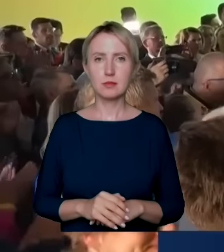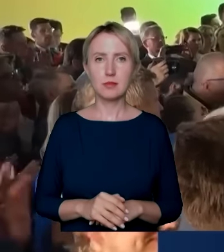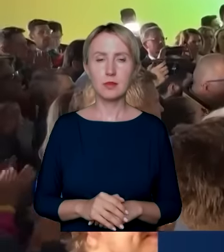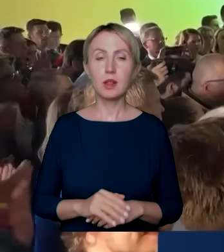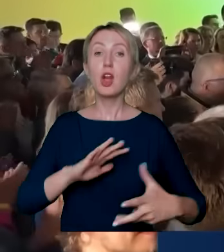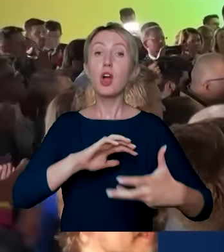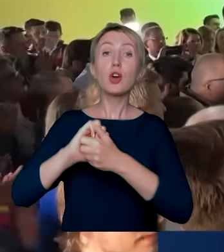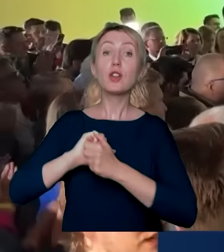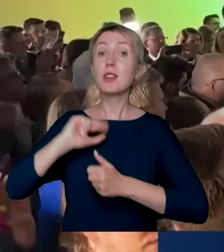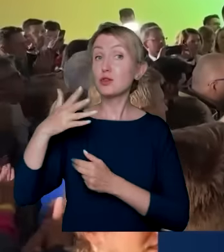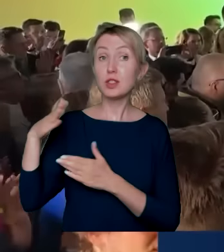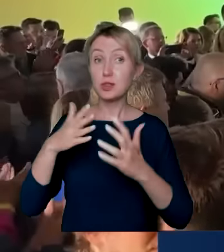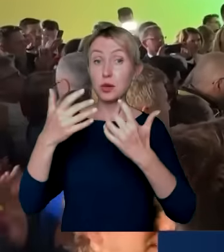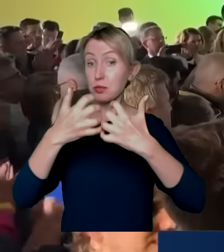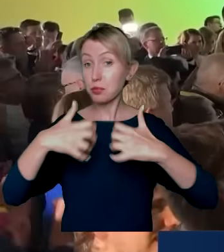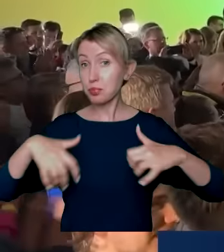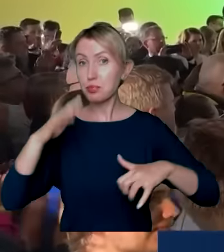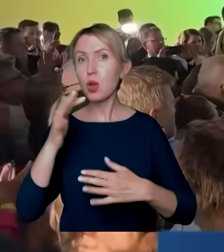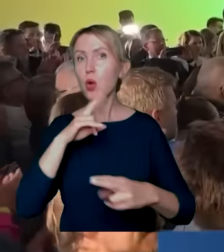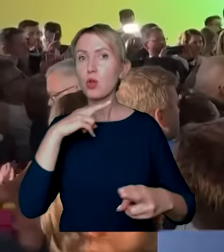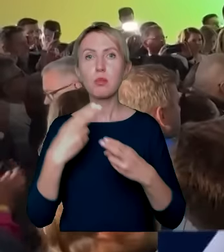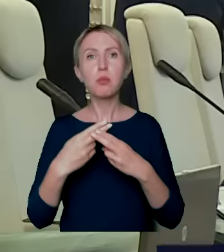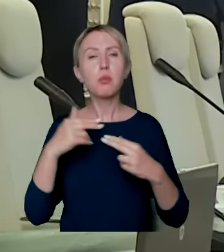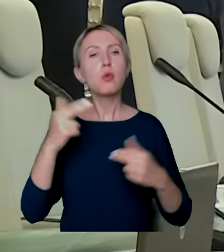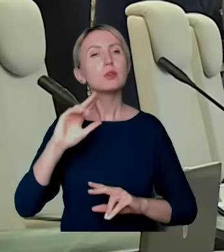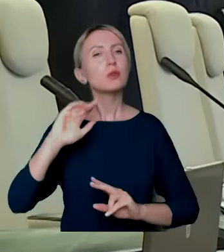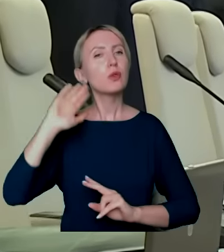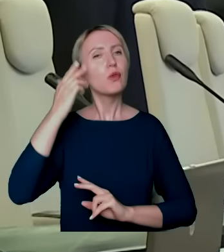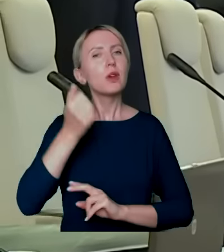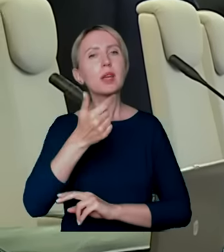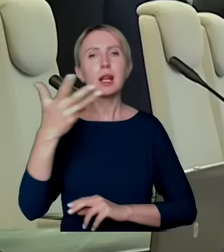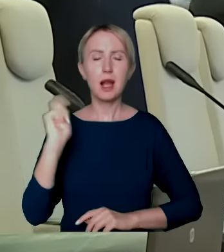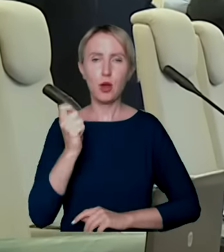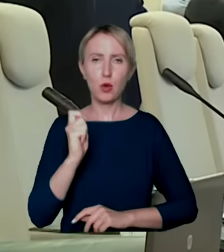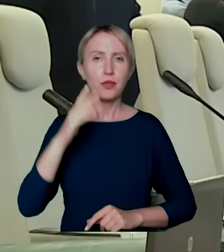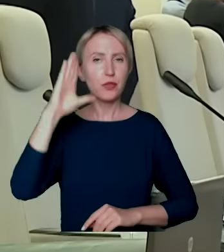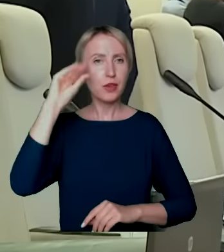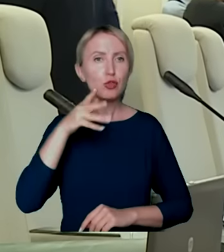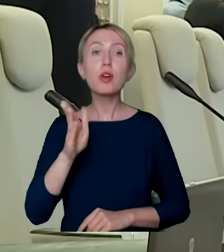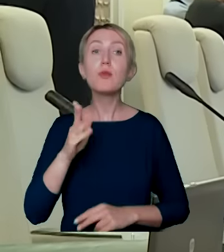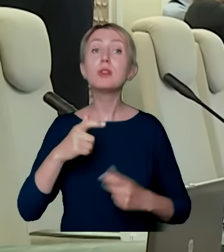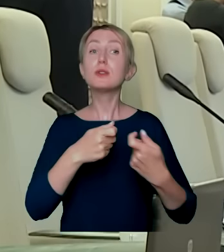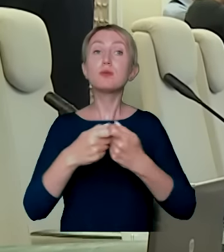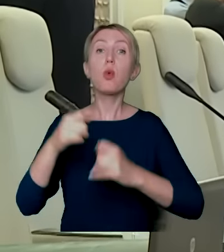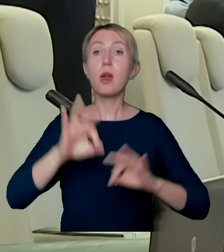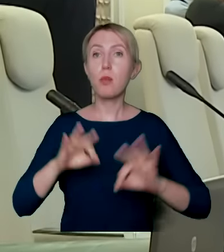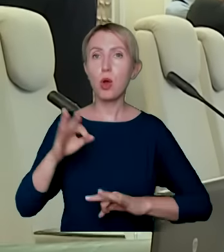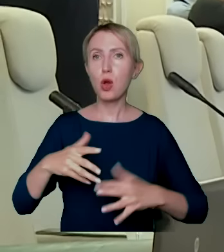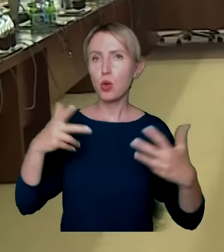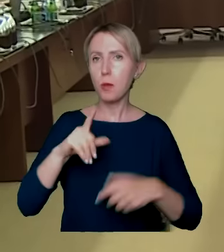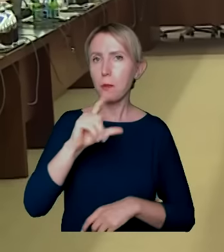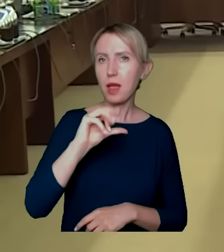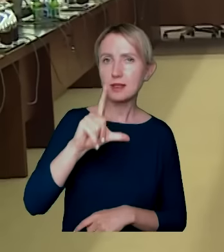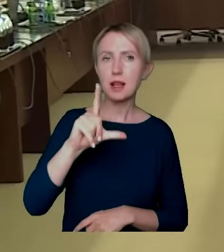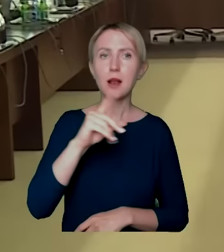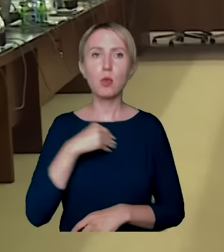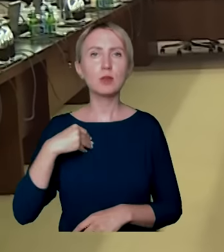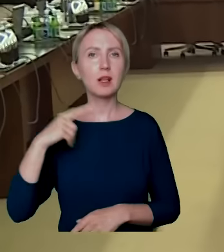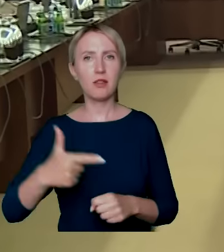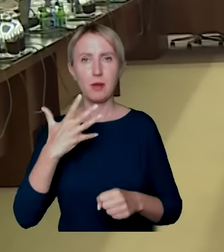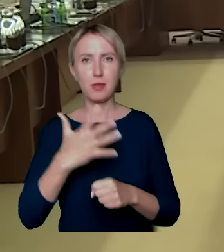trzeciej drogi? Odpowiedź na to pytanie możemy poznać już za kilka godzin. Wieczorem odbędzie się wspólne posiedzenie klubów PSL-u i Polski